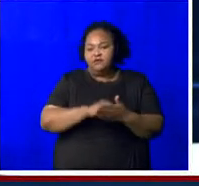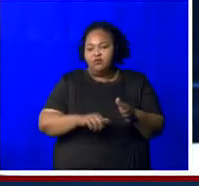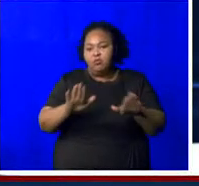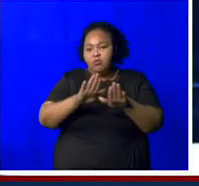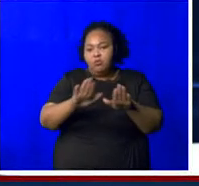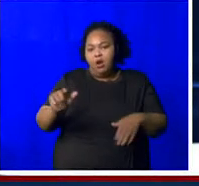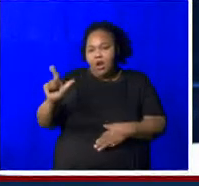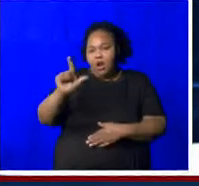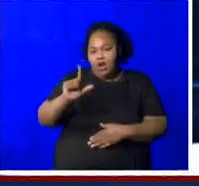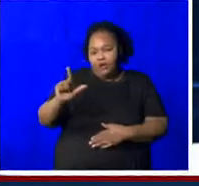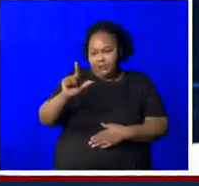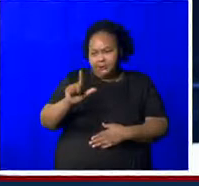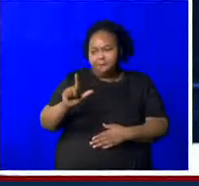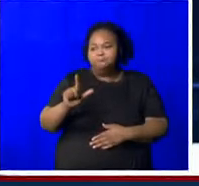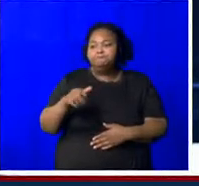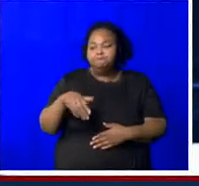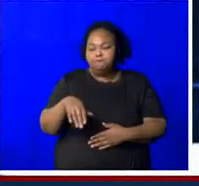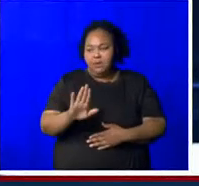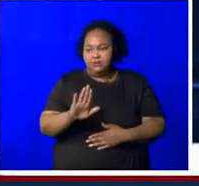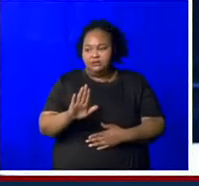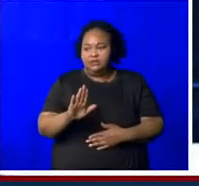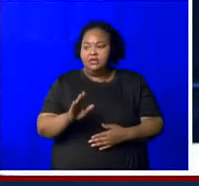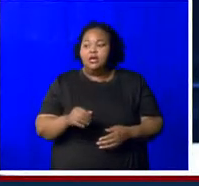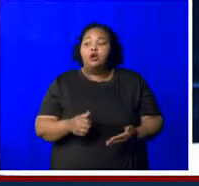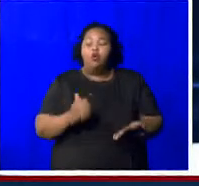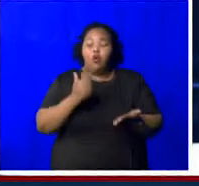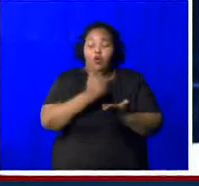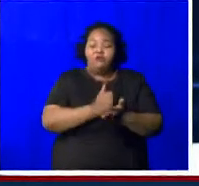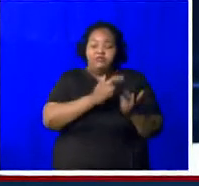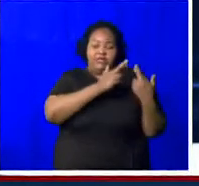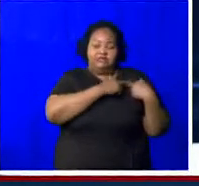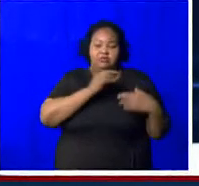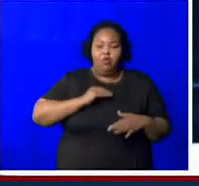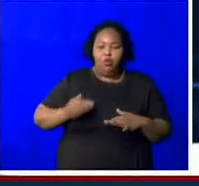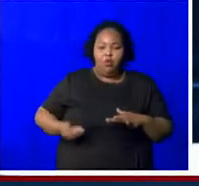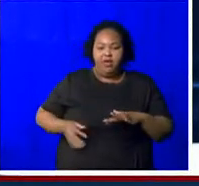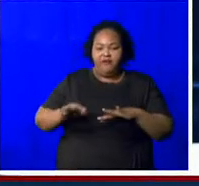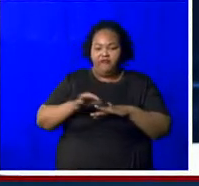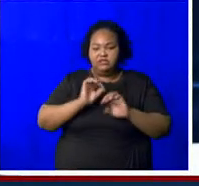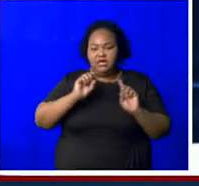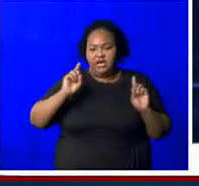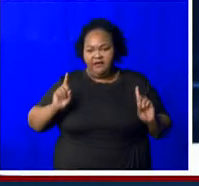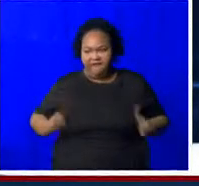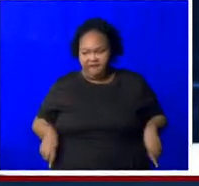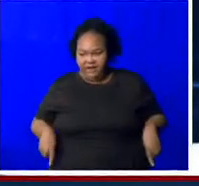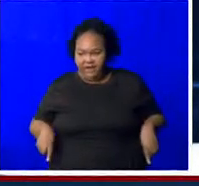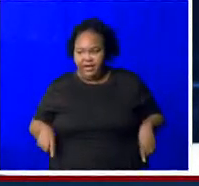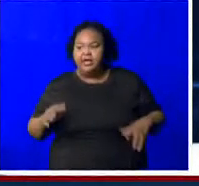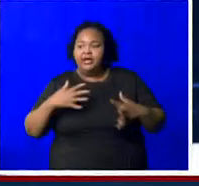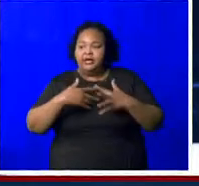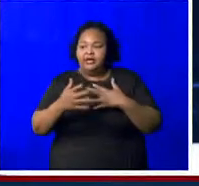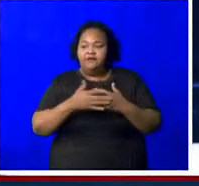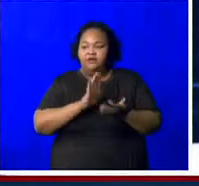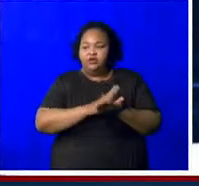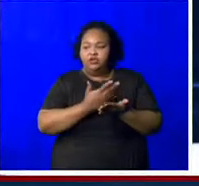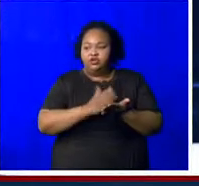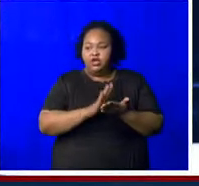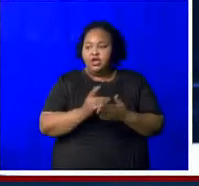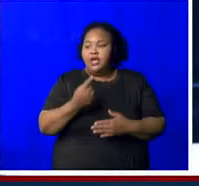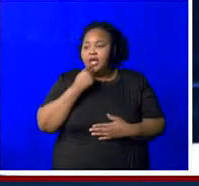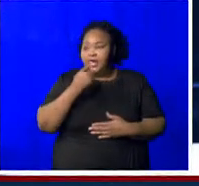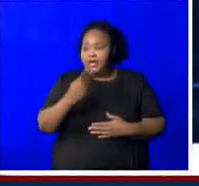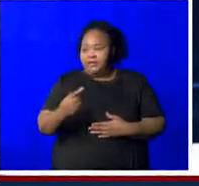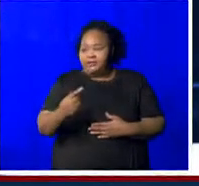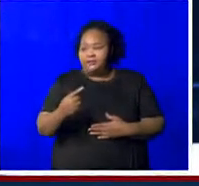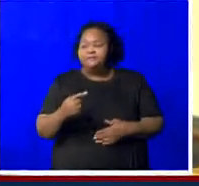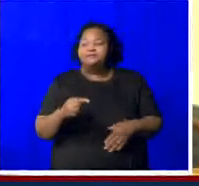kahle kwemafa yehhovisini lakamaster wathi le ncwadi legunyata athathe wakhe meke kuthi athathe lo mhlaba lokumahwalala